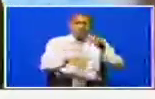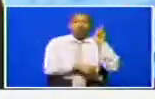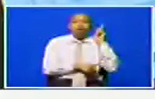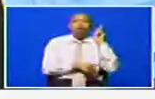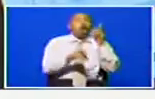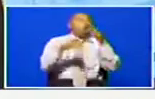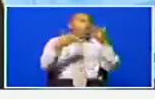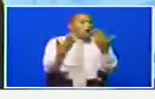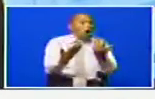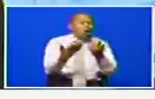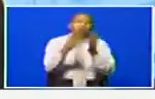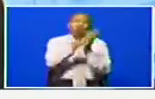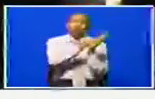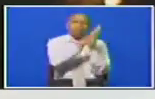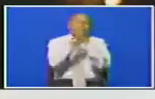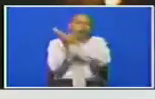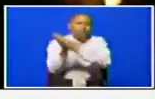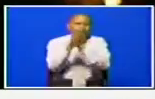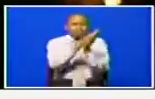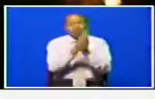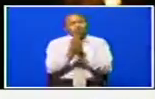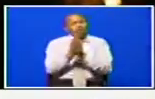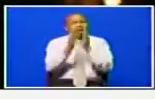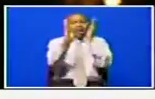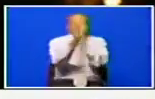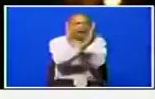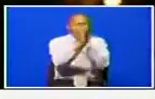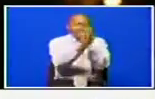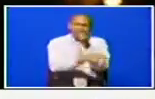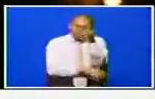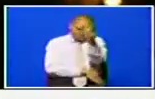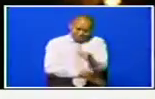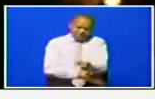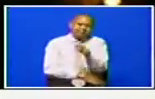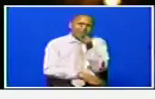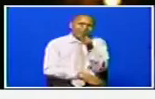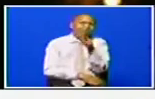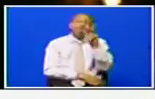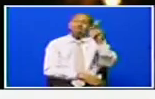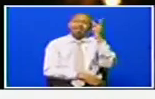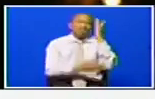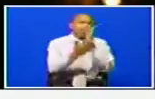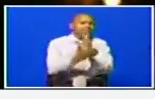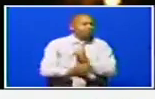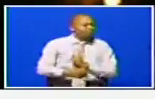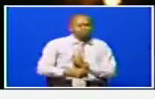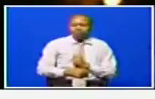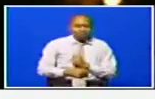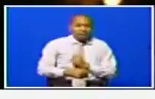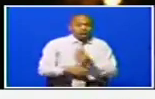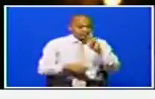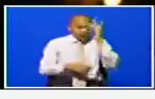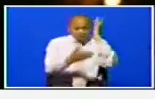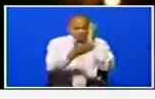kuanza kufanya kuleta maneno na ndio kwa maana anajificha, mtu kama huyo si Mkenya halisi. Manake Mkenya